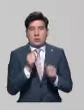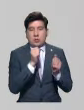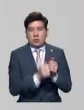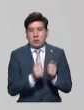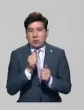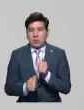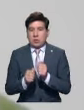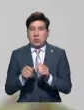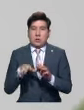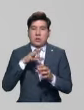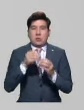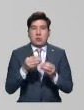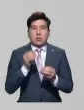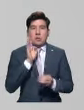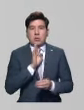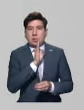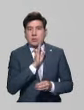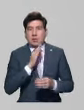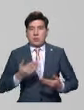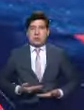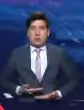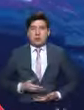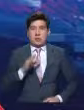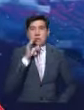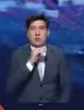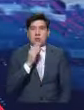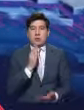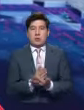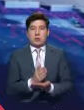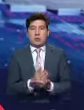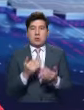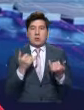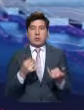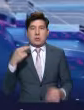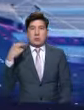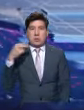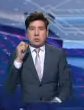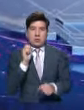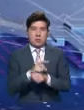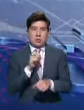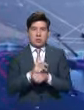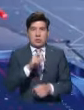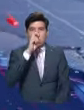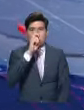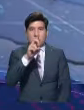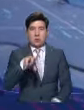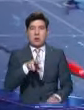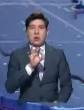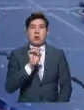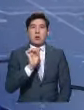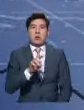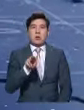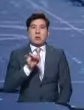артында бала мен оның анасының өмірі тұрғанын айтады. Бүгін президент тапсырмасымен мемлекеттік органдармен, депутаттармен